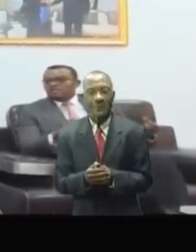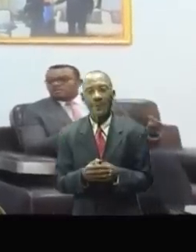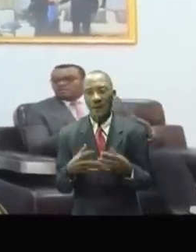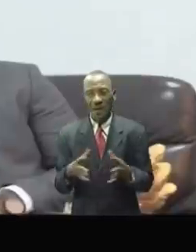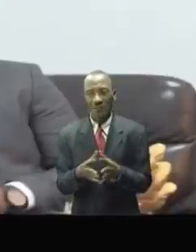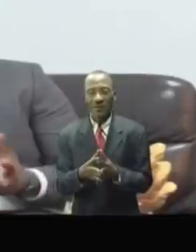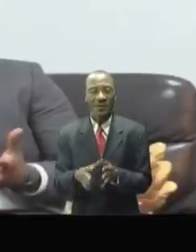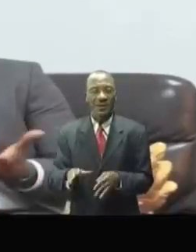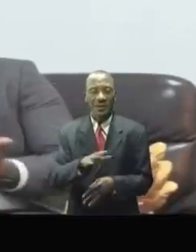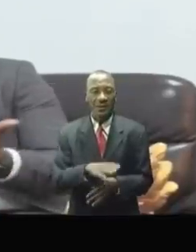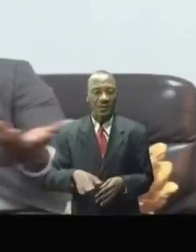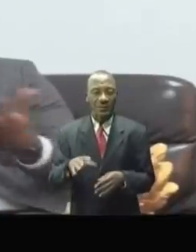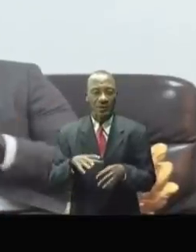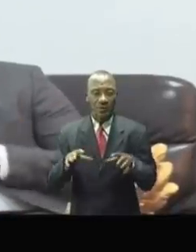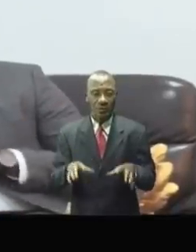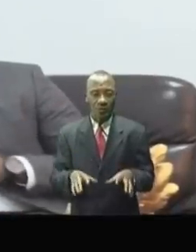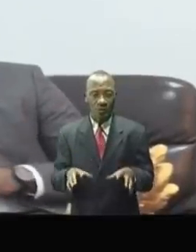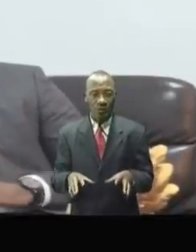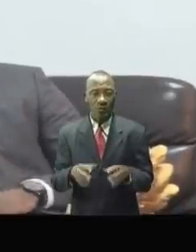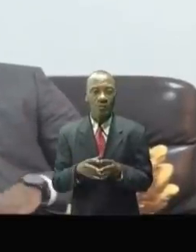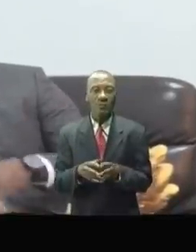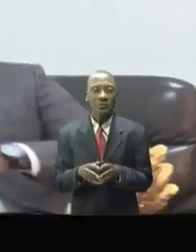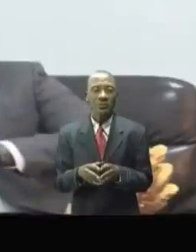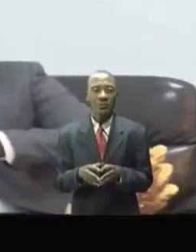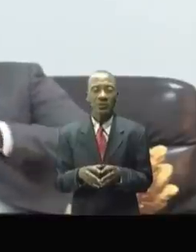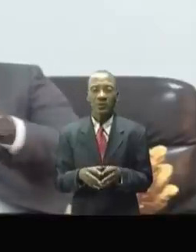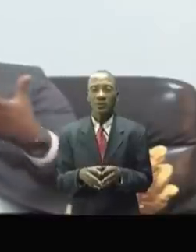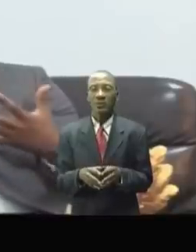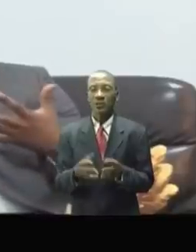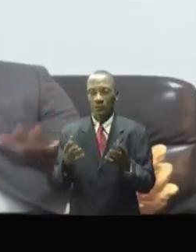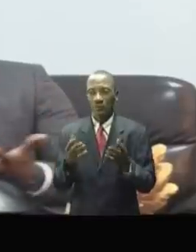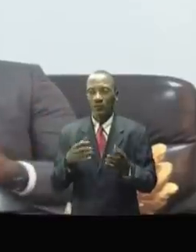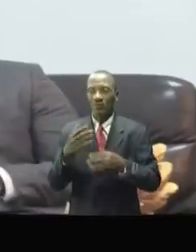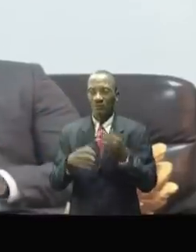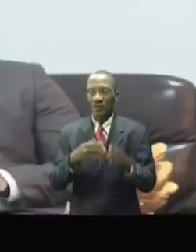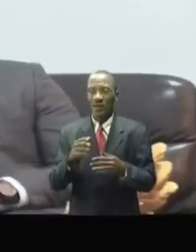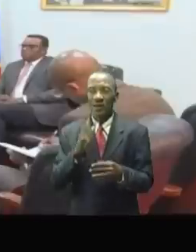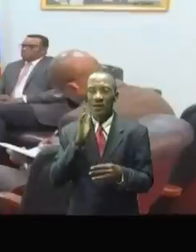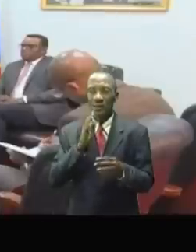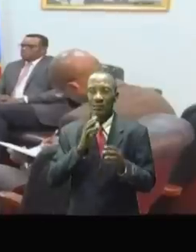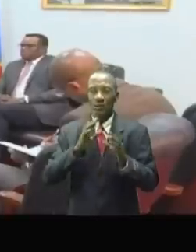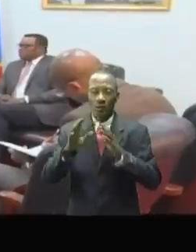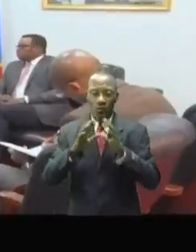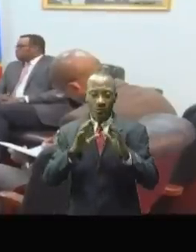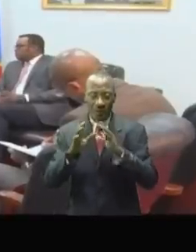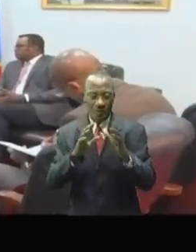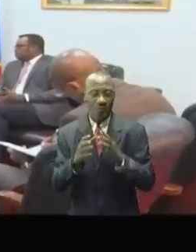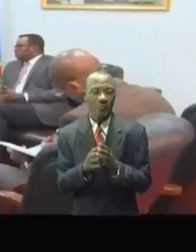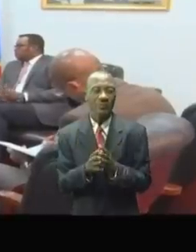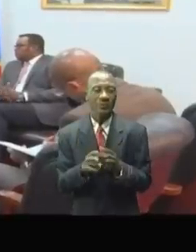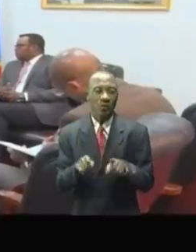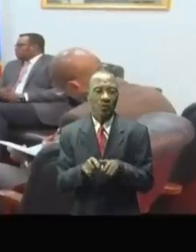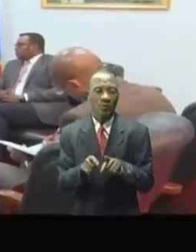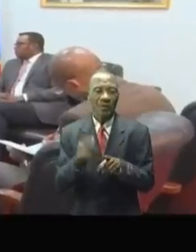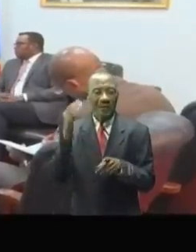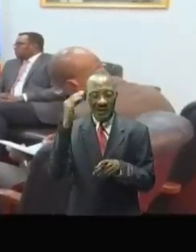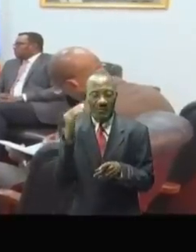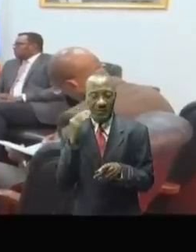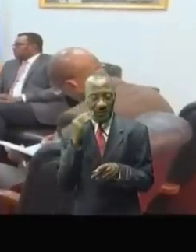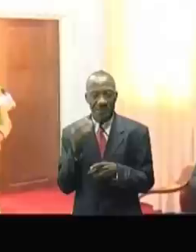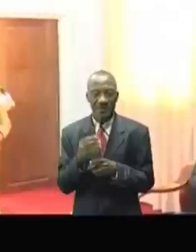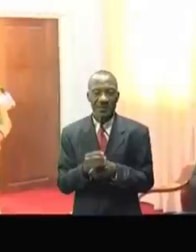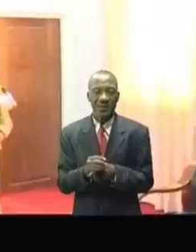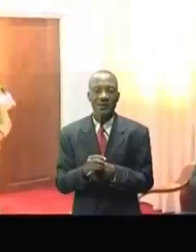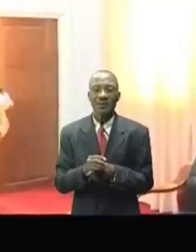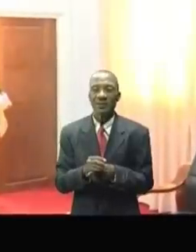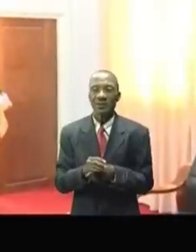du Congo d'une administration publique à la hauteur de sa grandeur, le vice-premier ministre, ministre de la fonction publique, Jean-Pierre Liaou, s'est activé